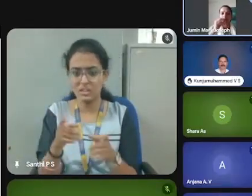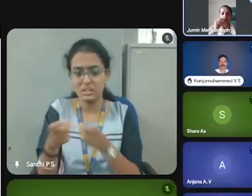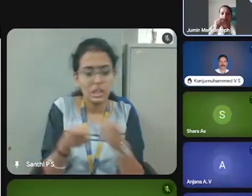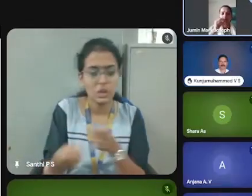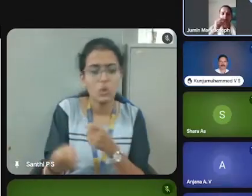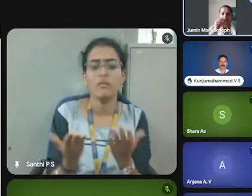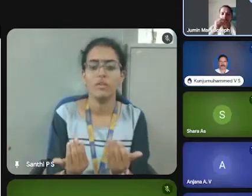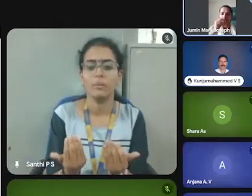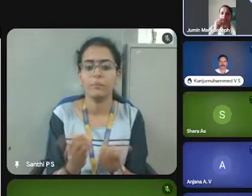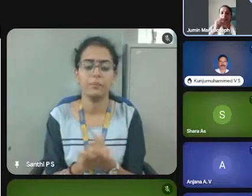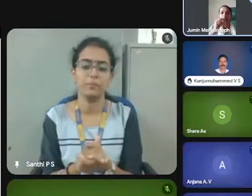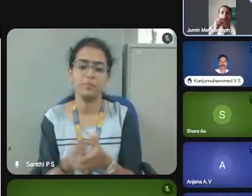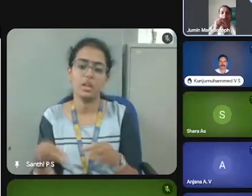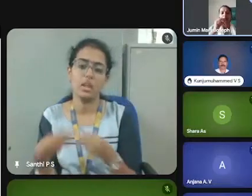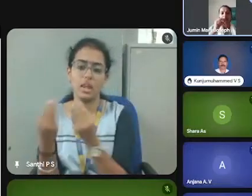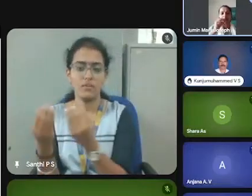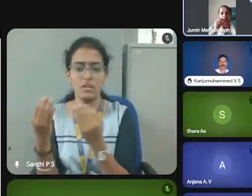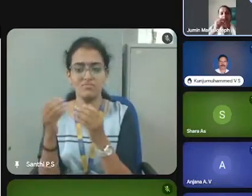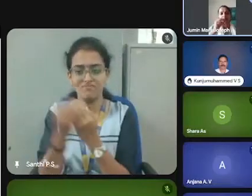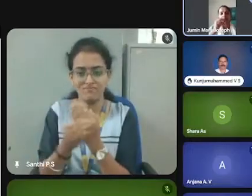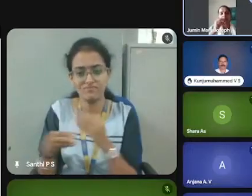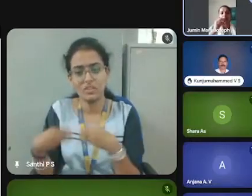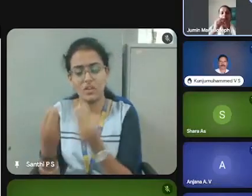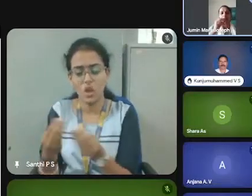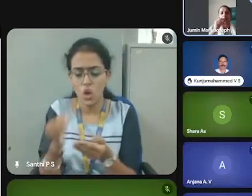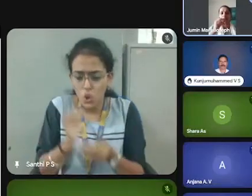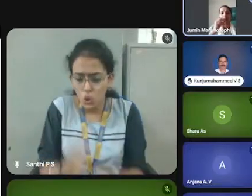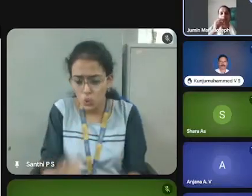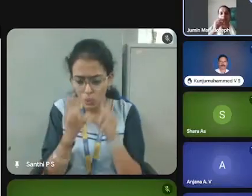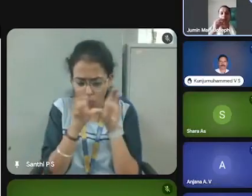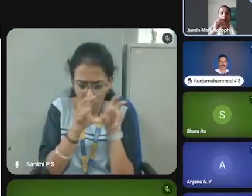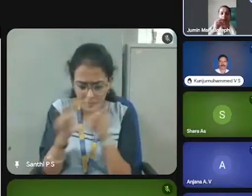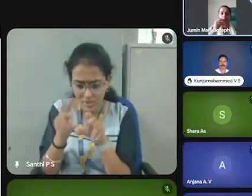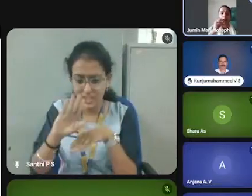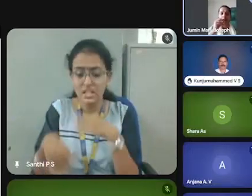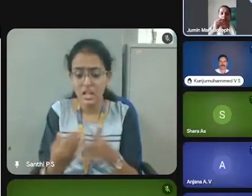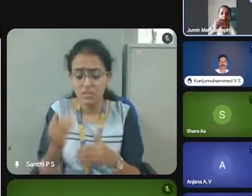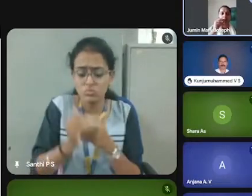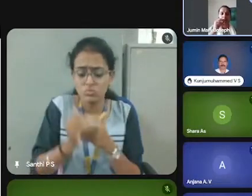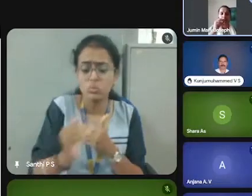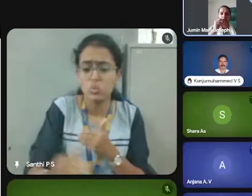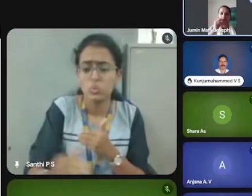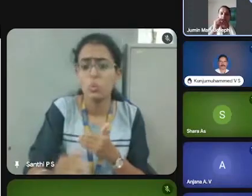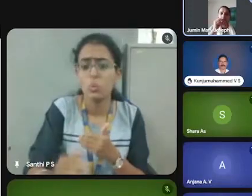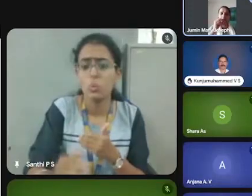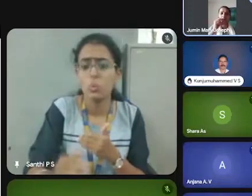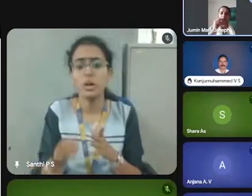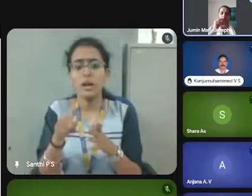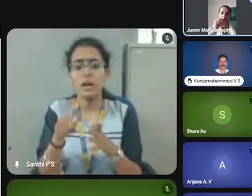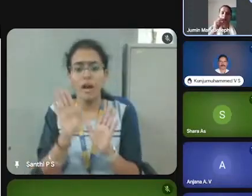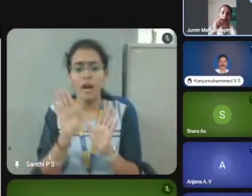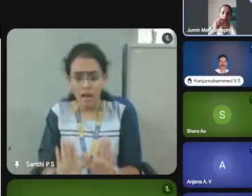മാനേജ്മെന്റ്സ് നമുക്ക് കൊടുക്കാവുന്നതാണ്. കുട്ടിയെ ഒന്ന് ഒബ്സർവ് ചെയ്തിട്ട് മുമ്പോട്ട് പോകുമ്പോൾ പ്രശ്നങ്ങൾ ഉണ്ടെങ്കിലാണ് നമ്മൾ പഠന പ്രശ്നത്തിന്റെ ഒരു